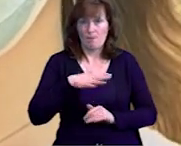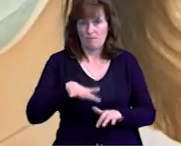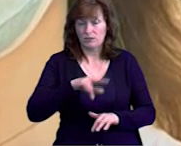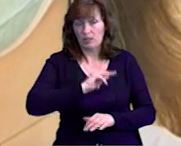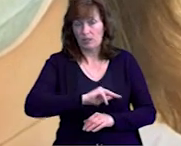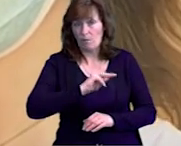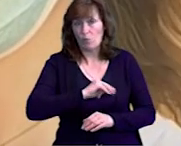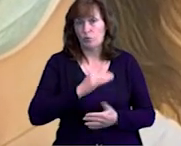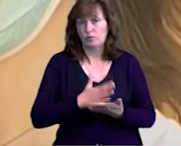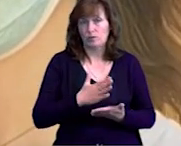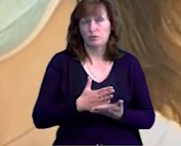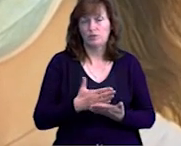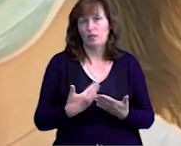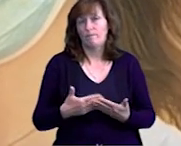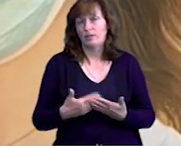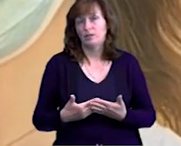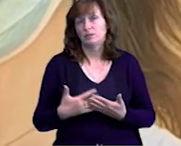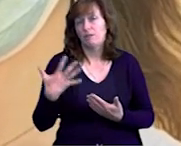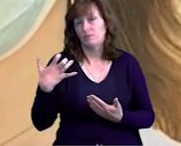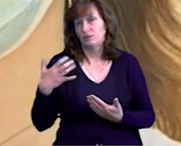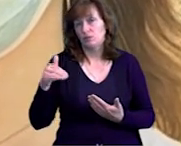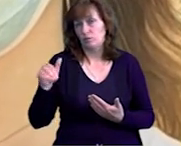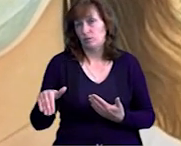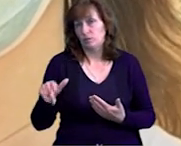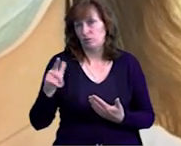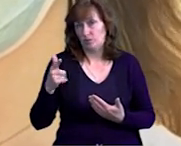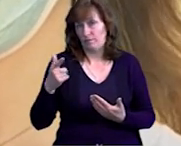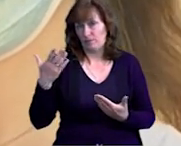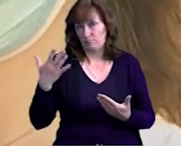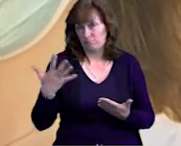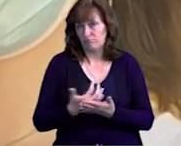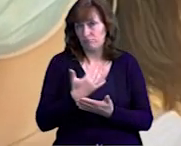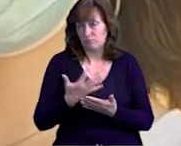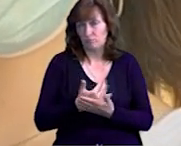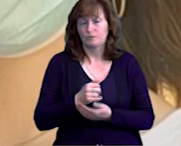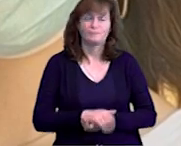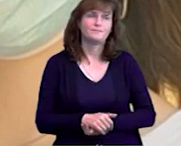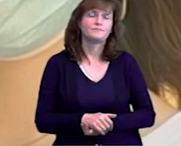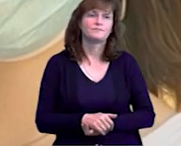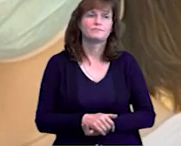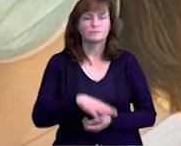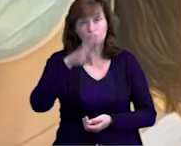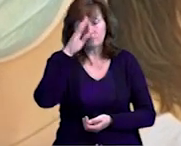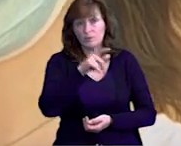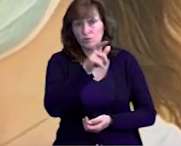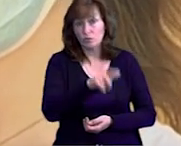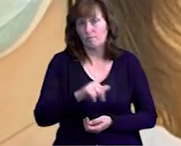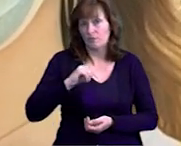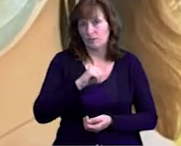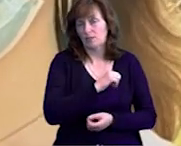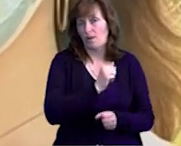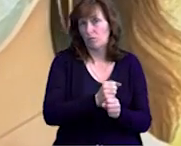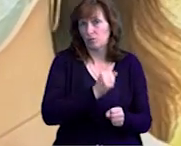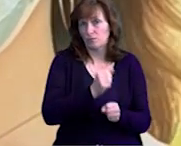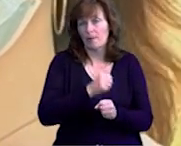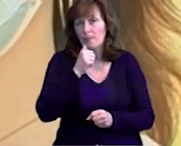останньому місці моєї роботи насчитувалося близько 500 вокзалів по Україні. Чоловік, попри те, що сам